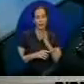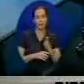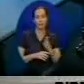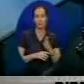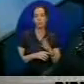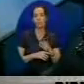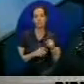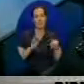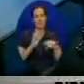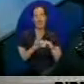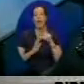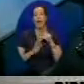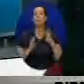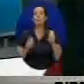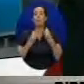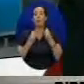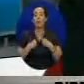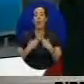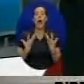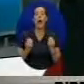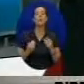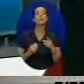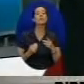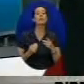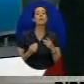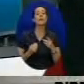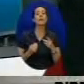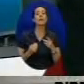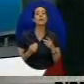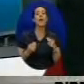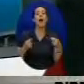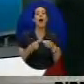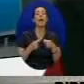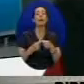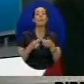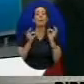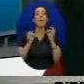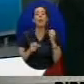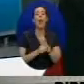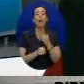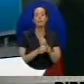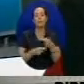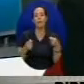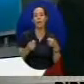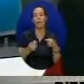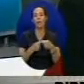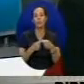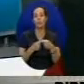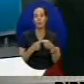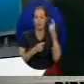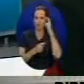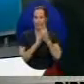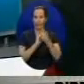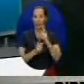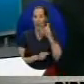בינוני מינוס. אבל מה שנותן לנו המון, זה דווקא הקשר, במיוחד לעובד, זה הקשר הקוגניטיבי. זאת